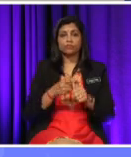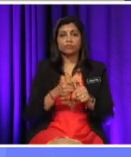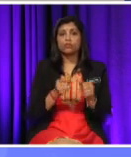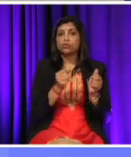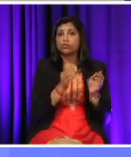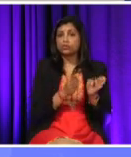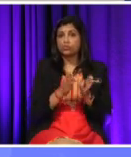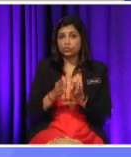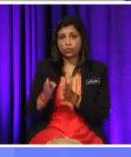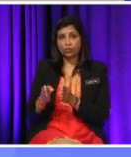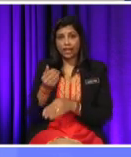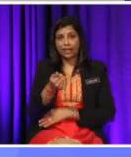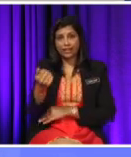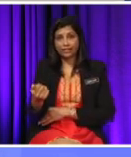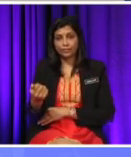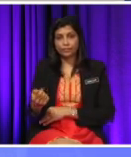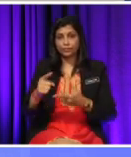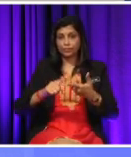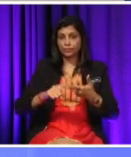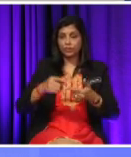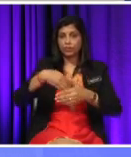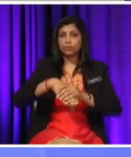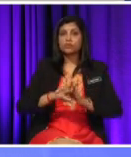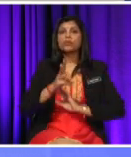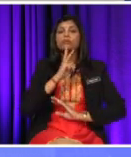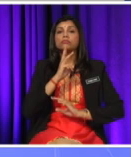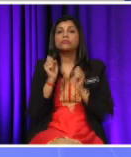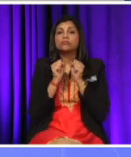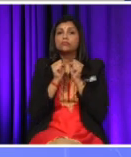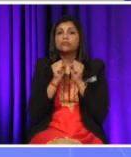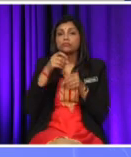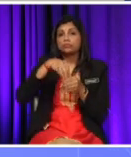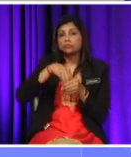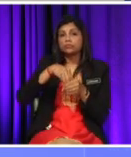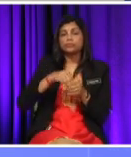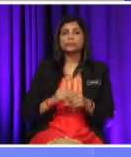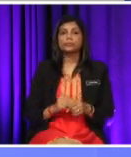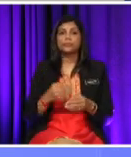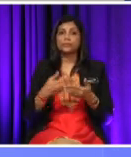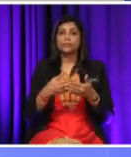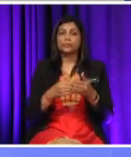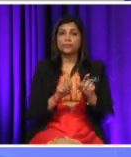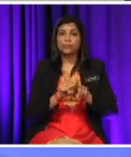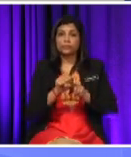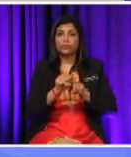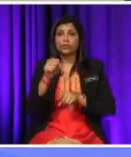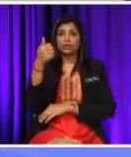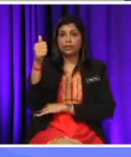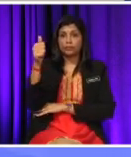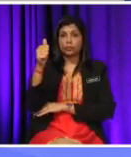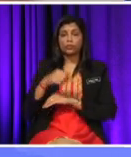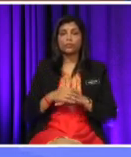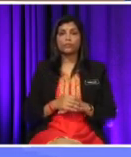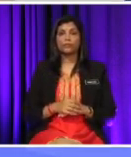masukkan beberapa botol Ice ke dalam Bika sehingga suhu tubuh kita menunjukkan bacaan 10 derajat Celcius kemudian